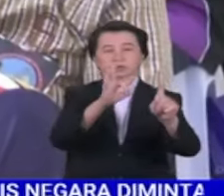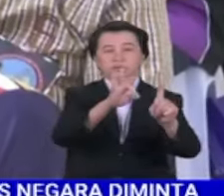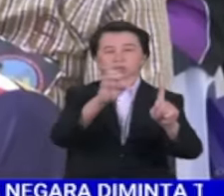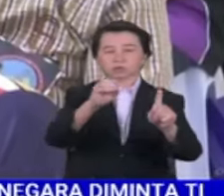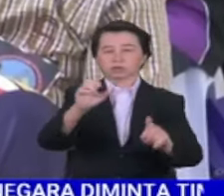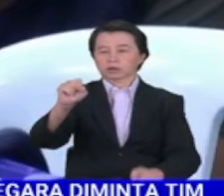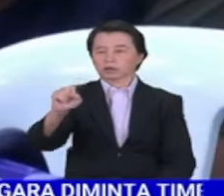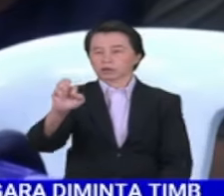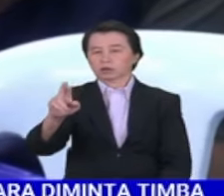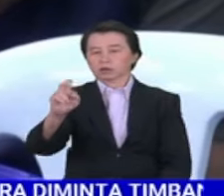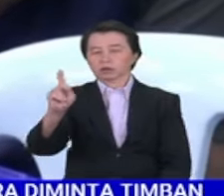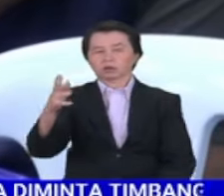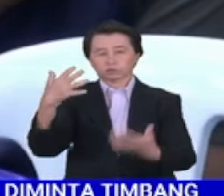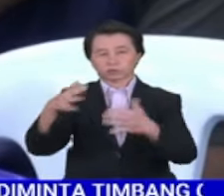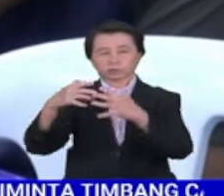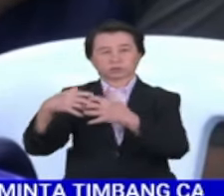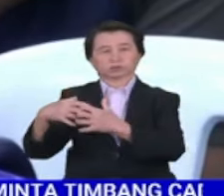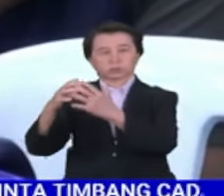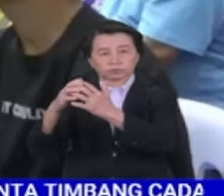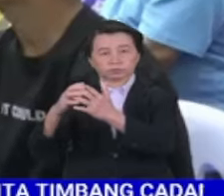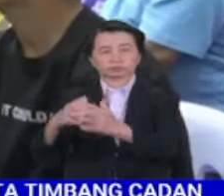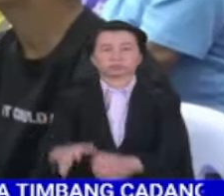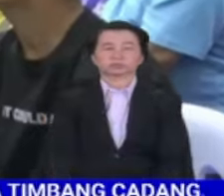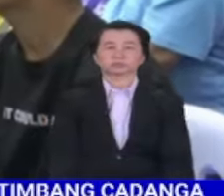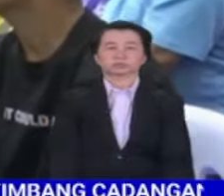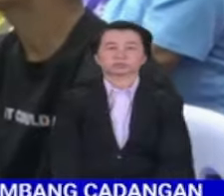190srs setelah ditumbuhkan